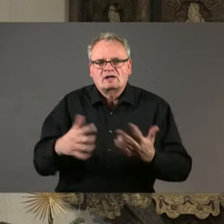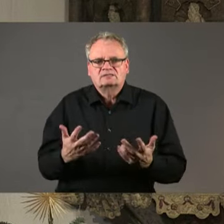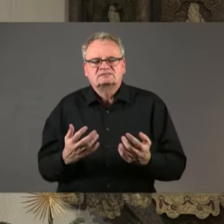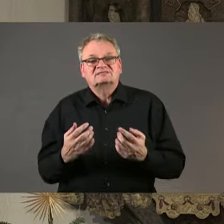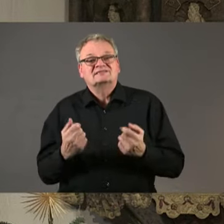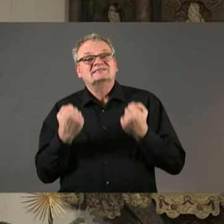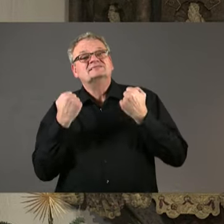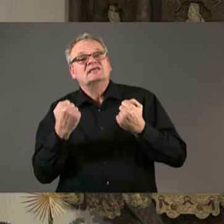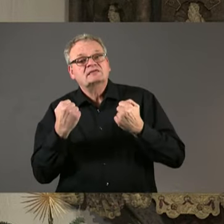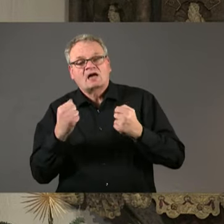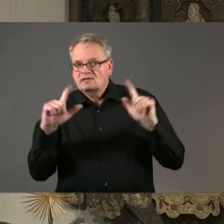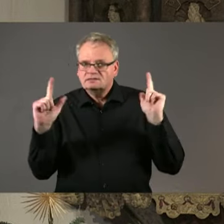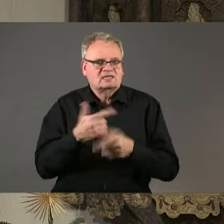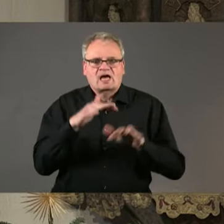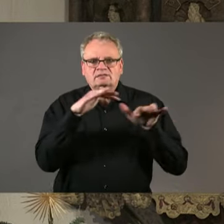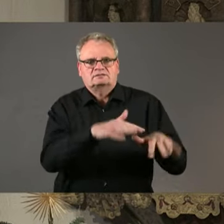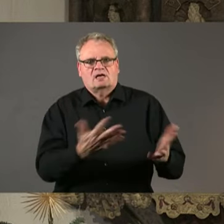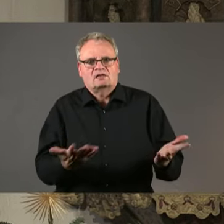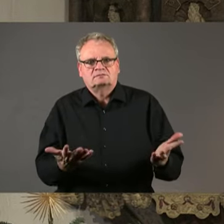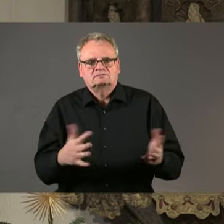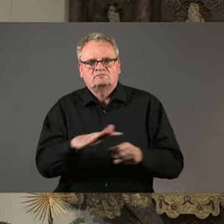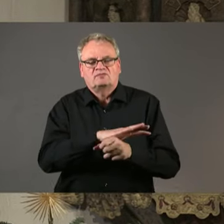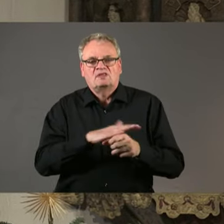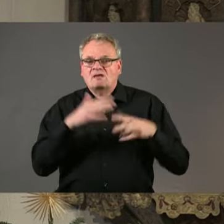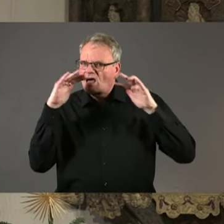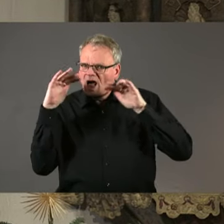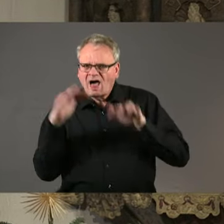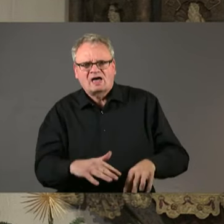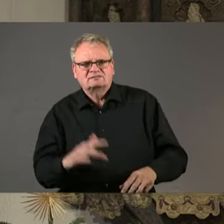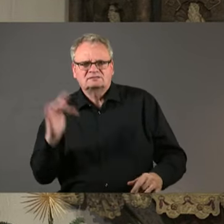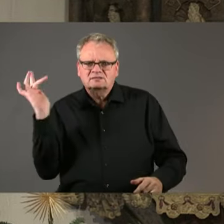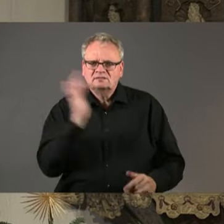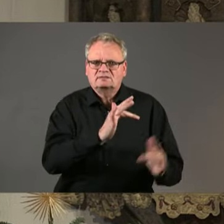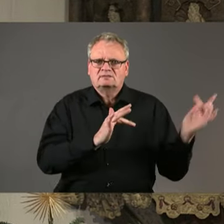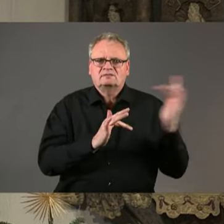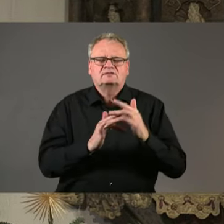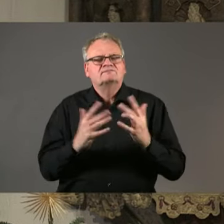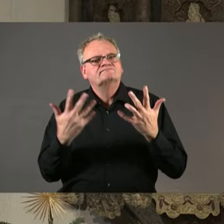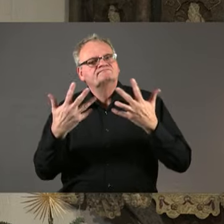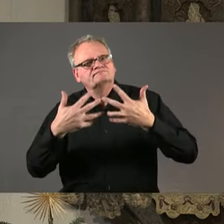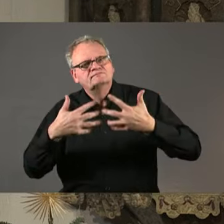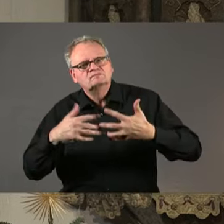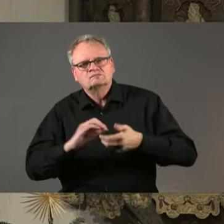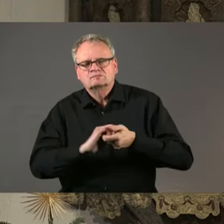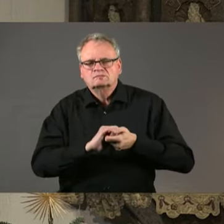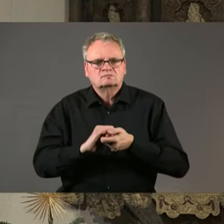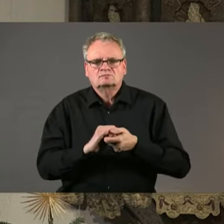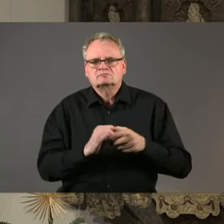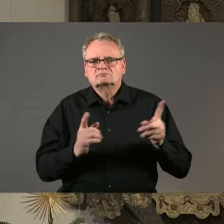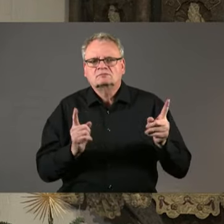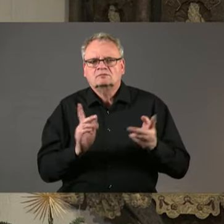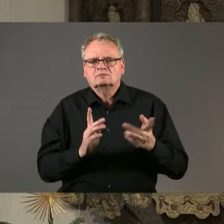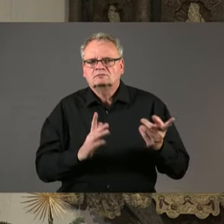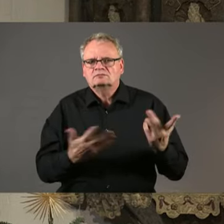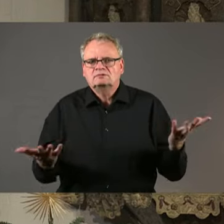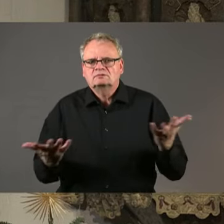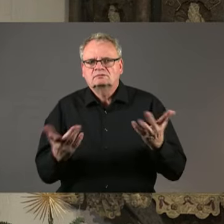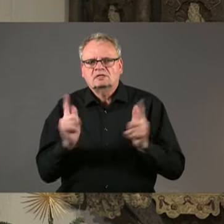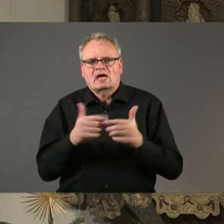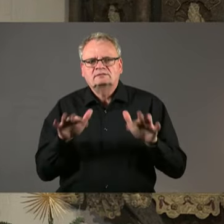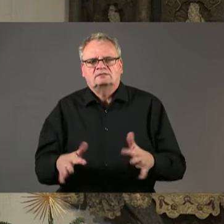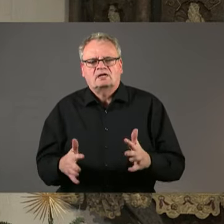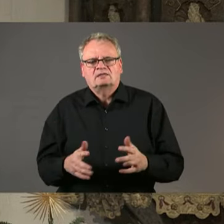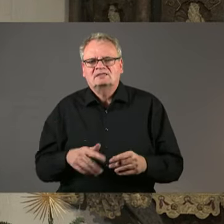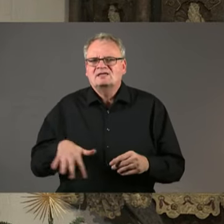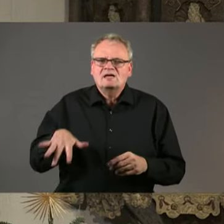von Sicherheit. Es herrscht Hass anstelle von Versöhnung. Sorgen und Angst bei